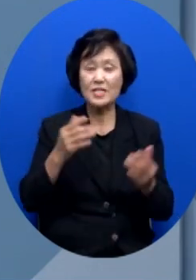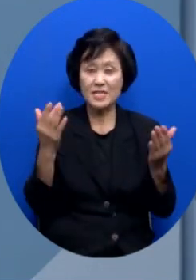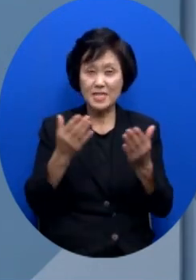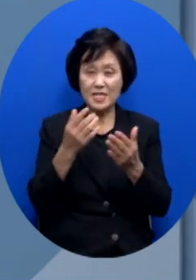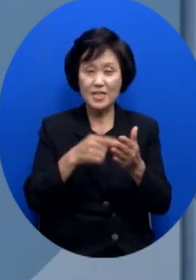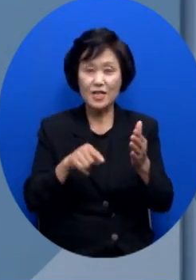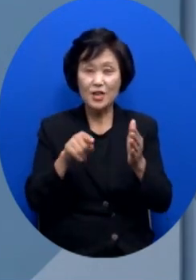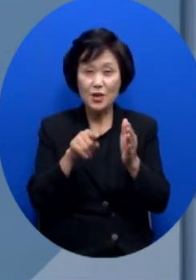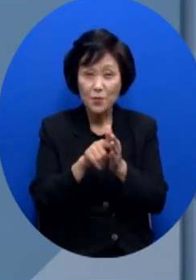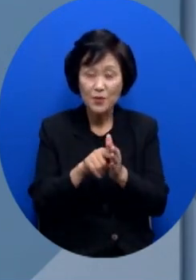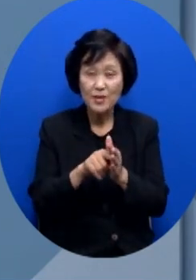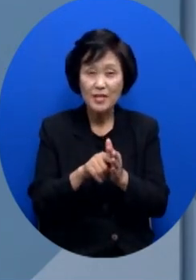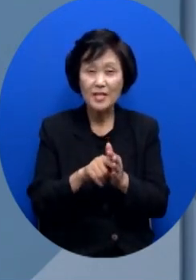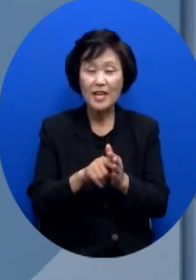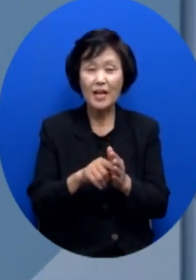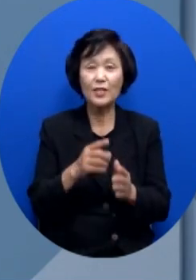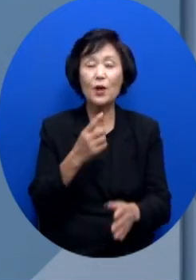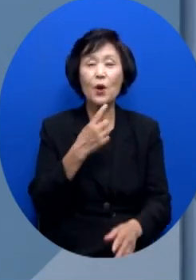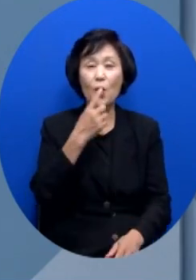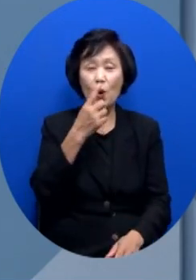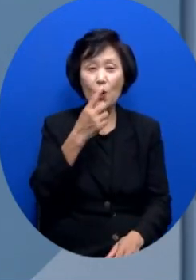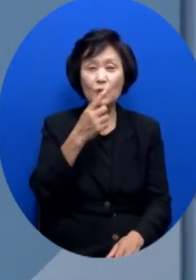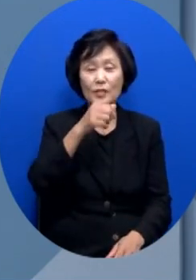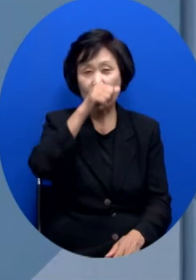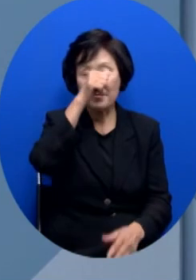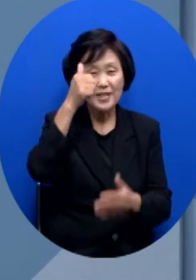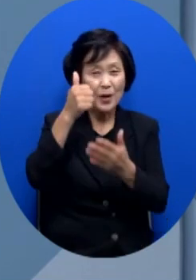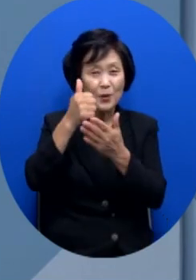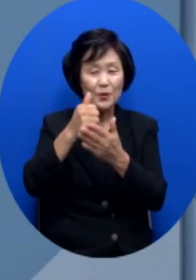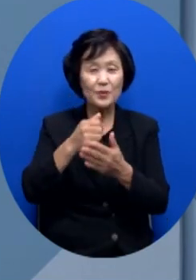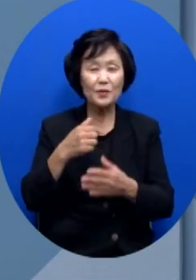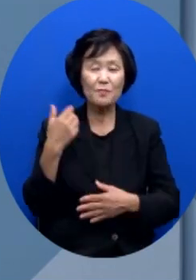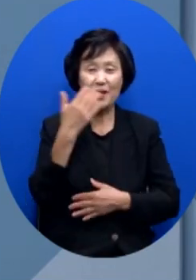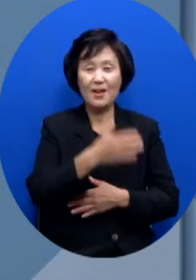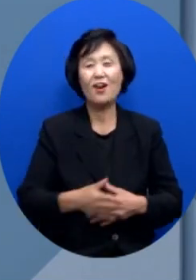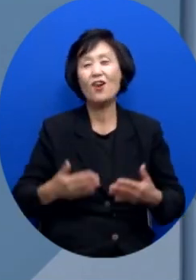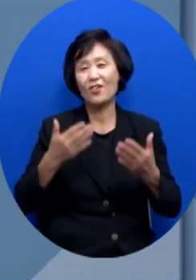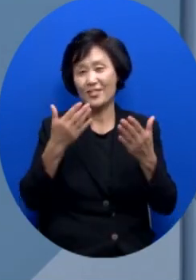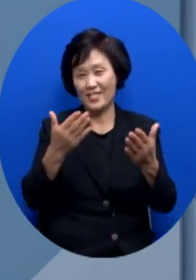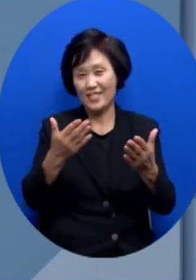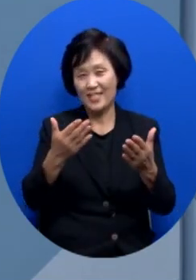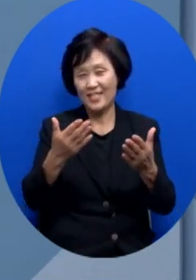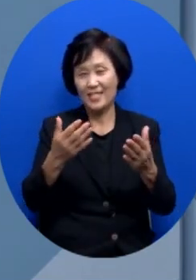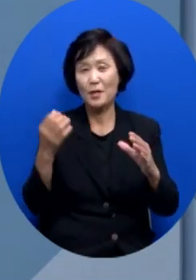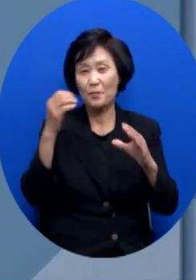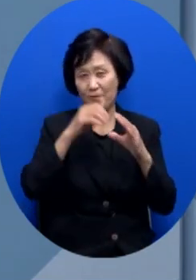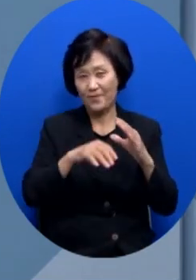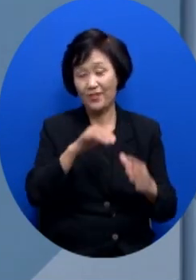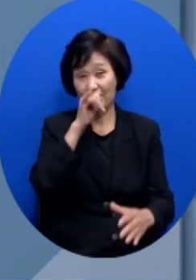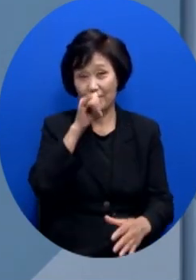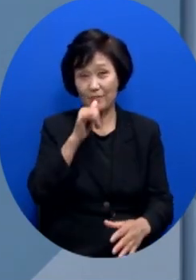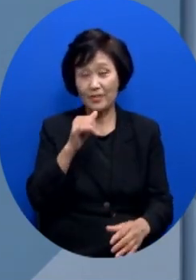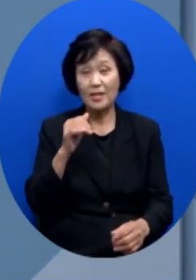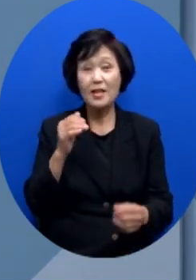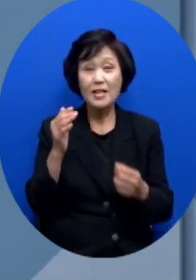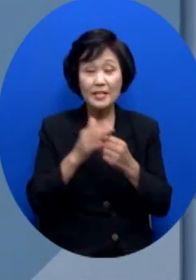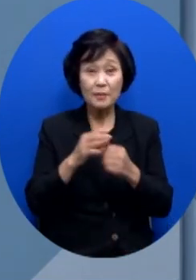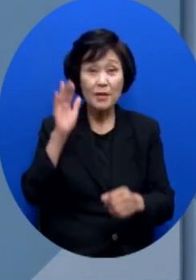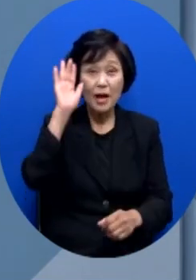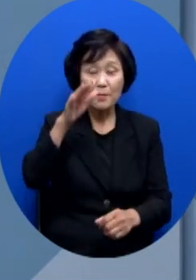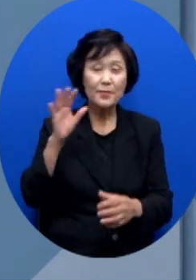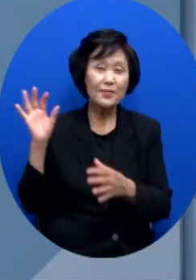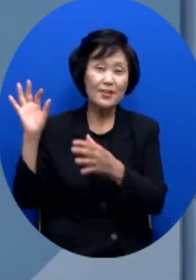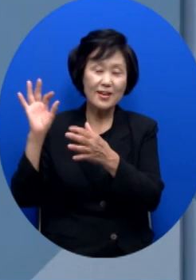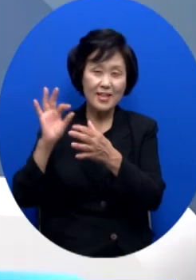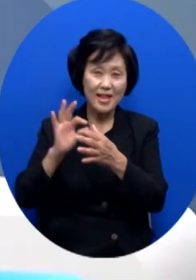우리 상담교회 오순암 장로님의 헌신이 있었습니다. 그래서 앞으로도 일은 계속 진행돼 나갈 거라고 희망을